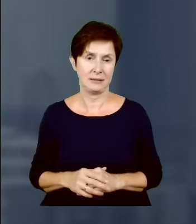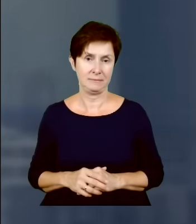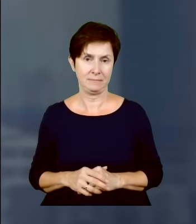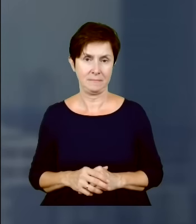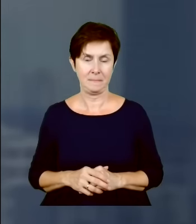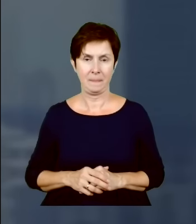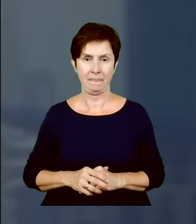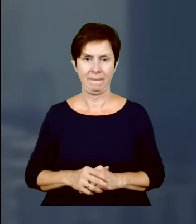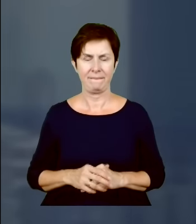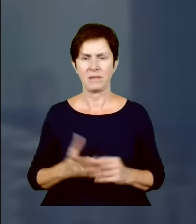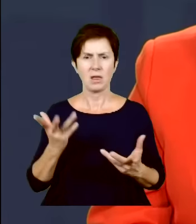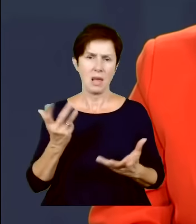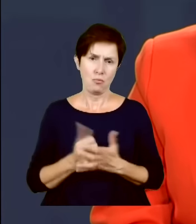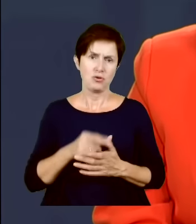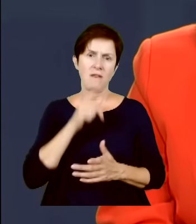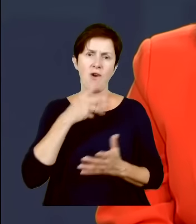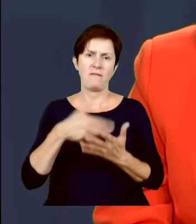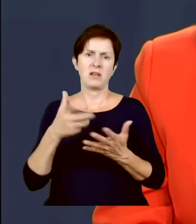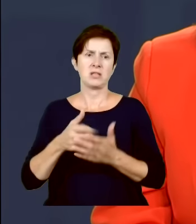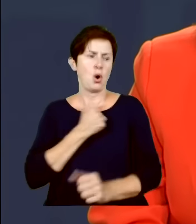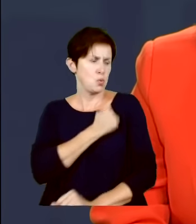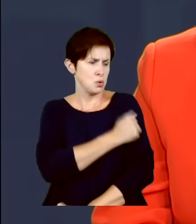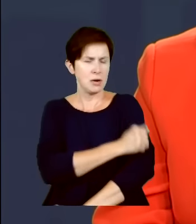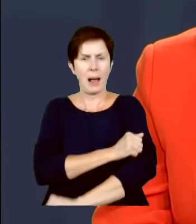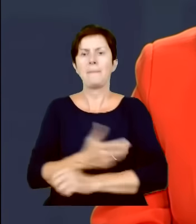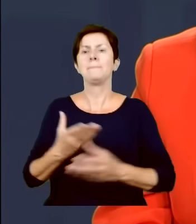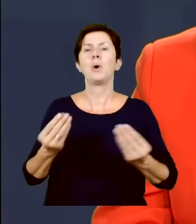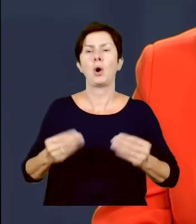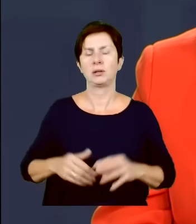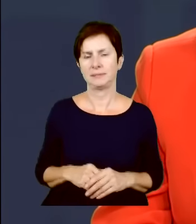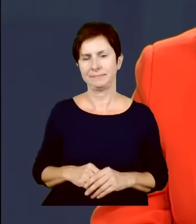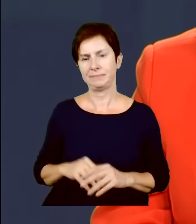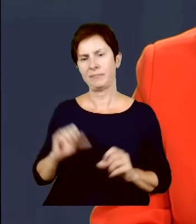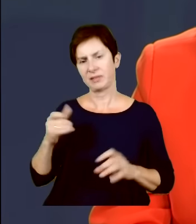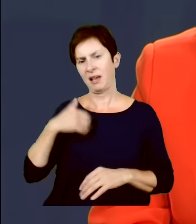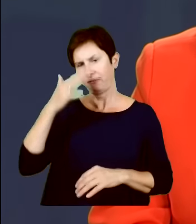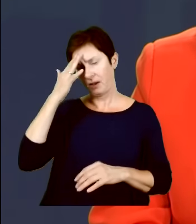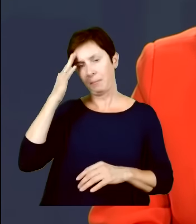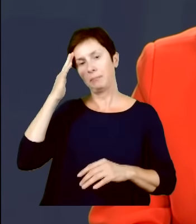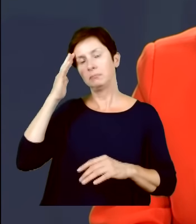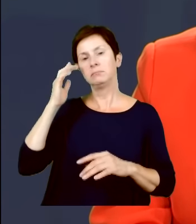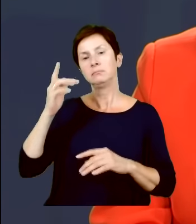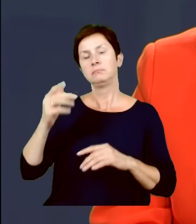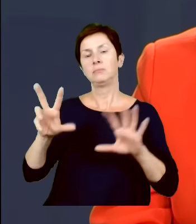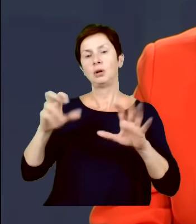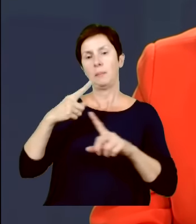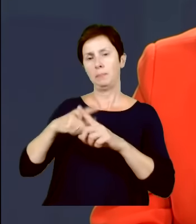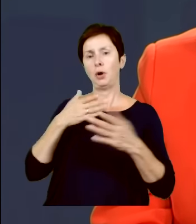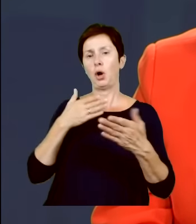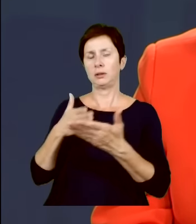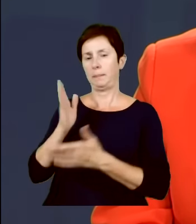niezdrowo tak już wiadomo że będą 800 plus ograniczać natomiast powiem państwu że pan